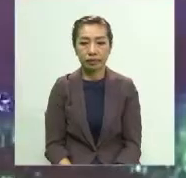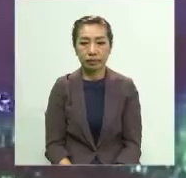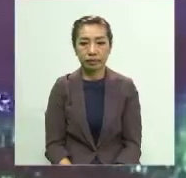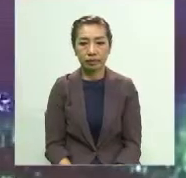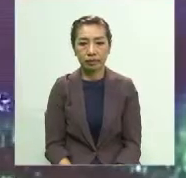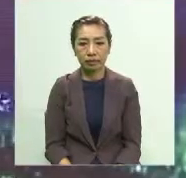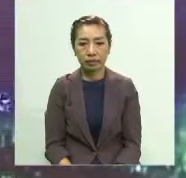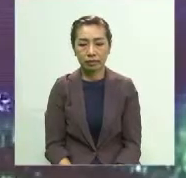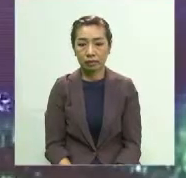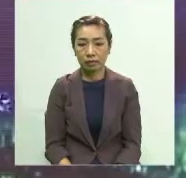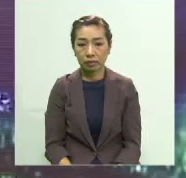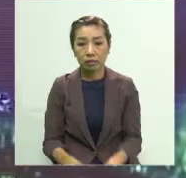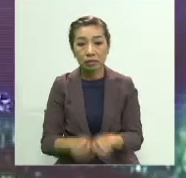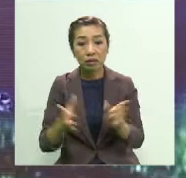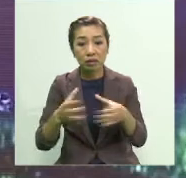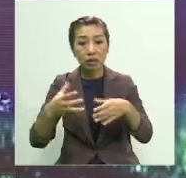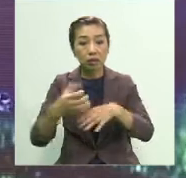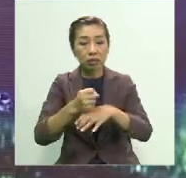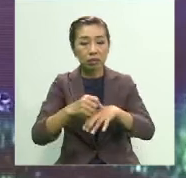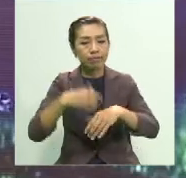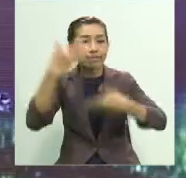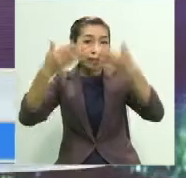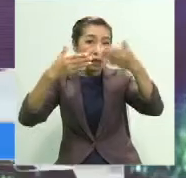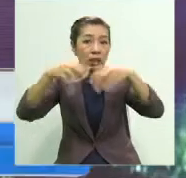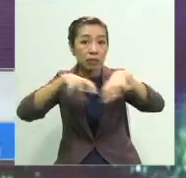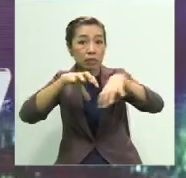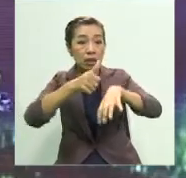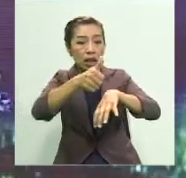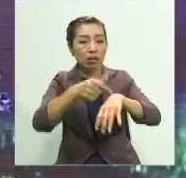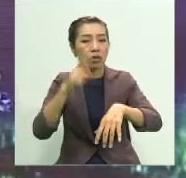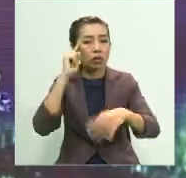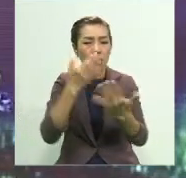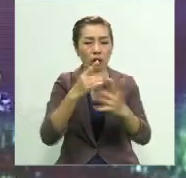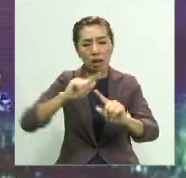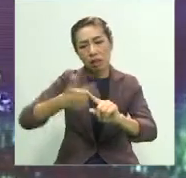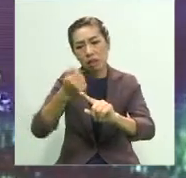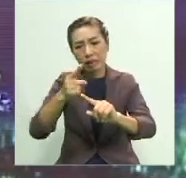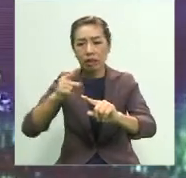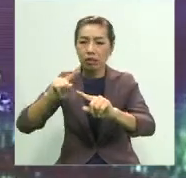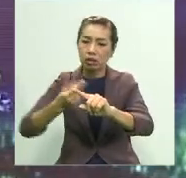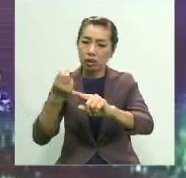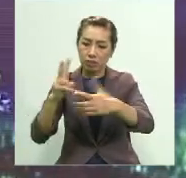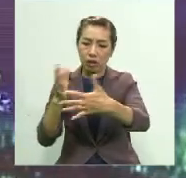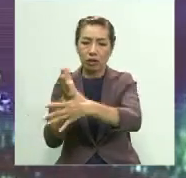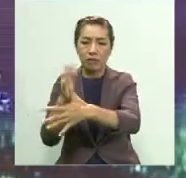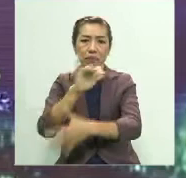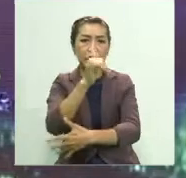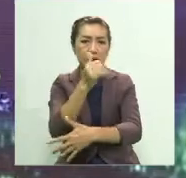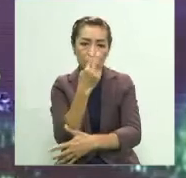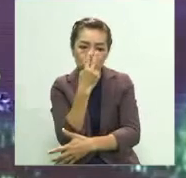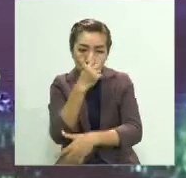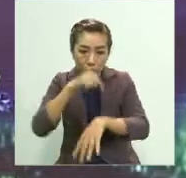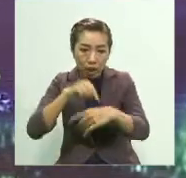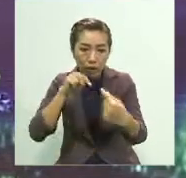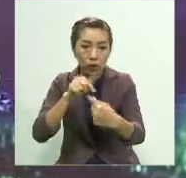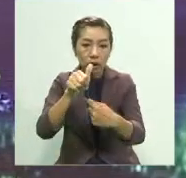เจอพรรคเมืองมาปลดล็อกต่างๆในพย.นี้ก็เตรียมการอยู่แล้วนะครับก็จะพย.หรือต้นทค.เดี๋ยวดูอีกทีนะครับก็จะดูว่าเวลาที่เหมาะส